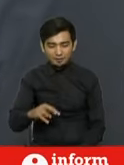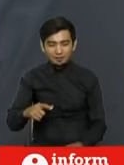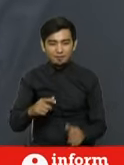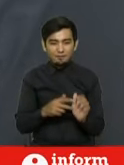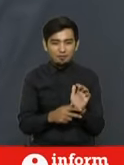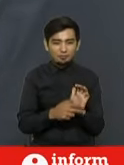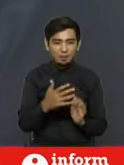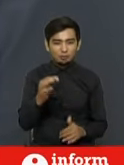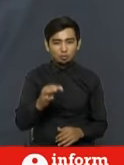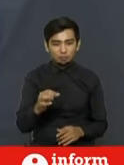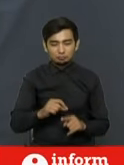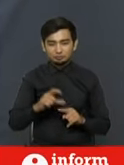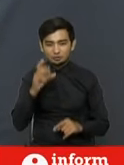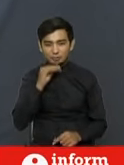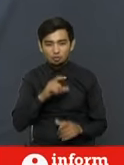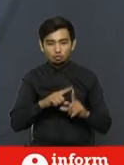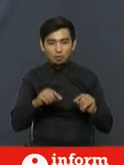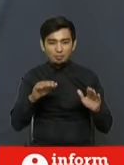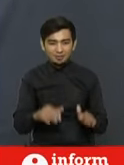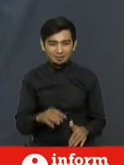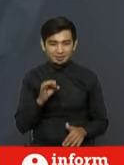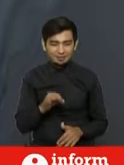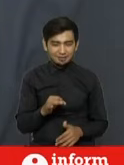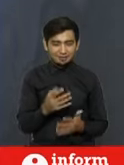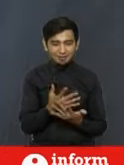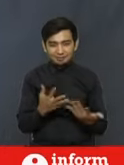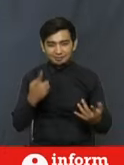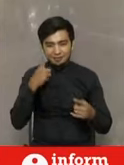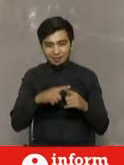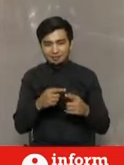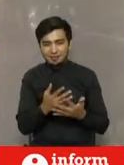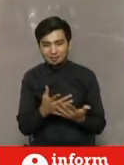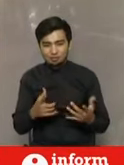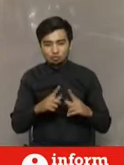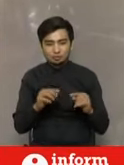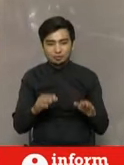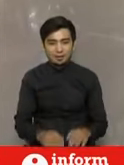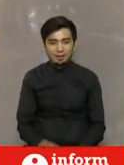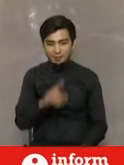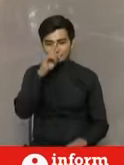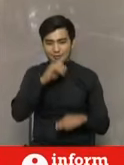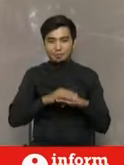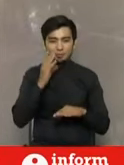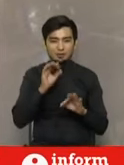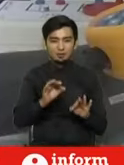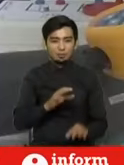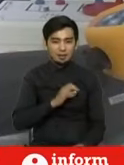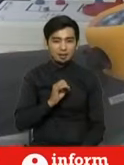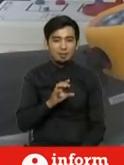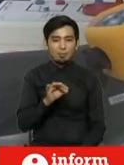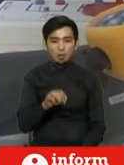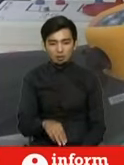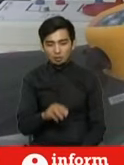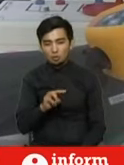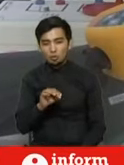85% оснащенности школ современными предметными кабинетами какме в городе реализуется